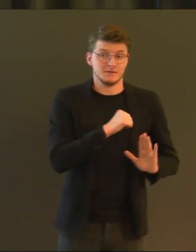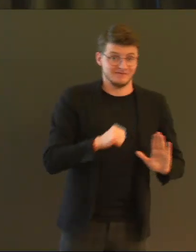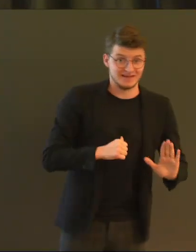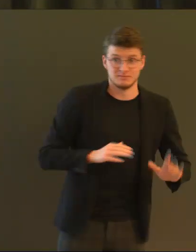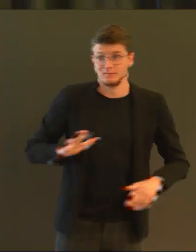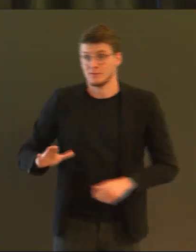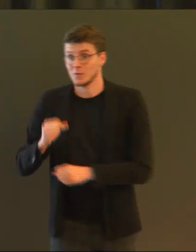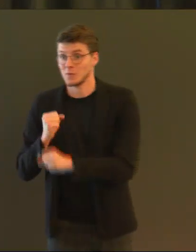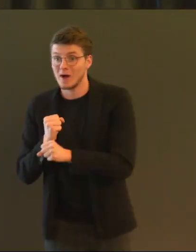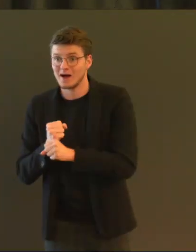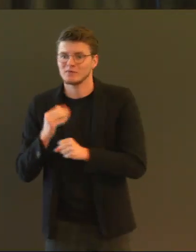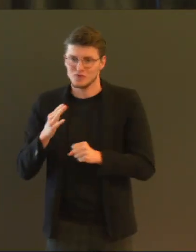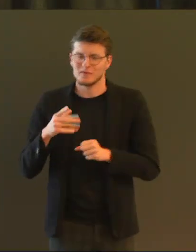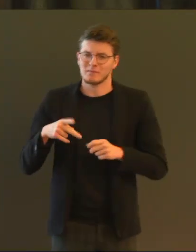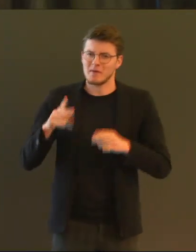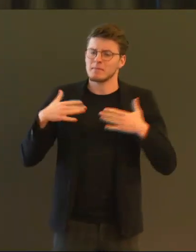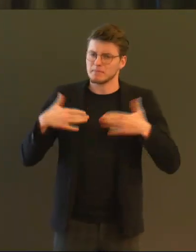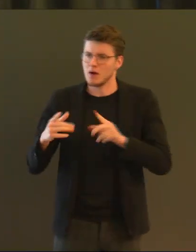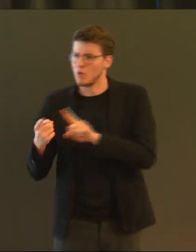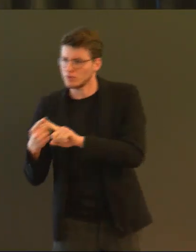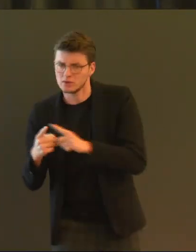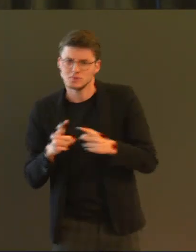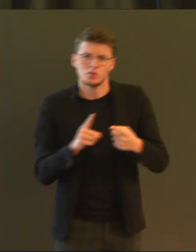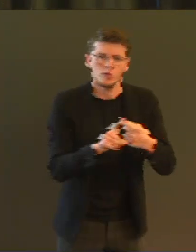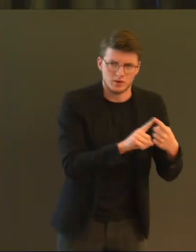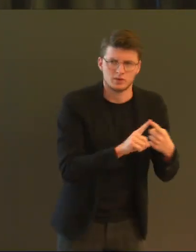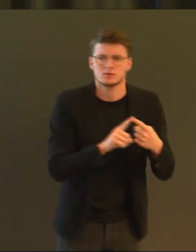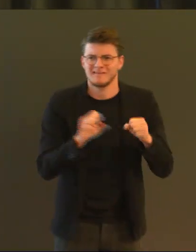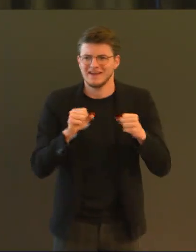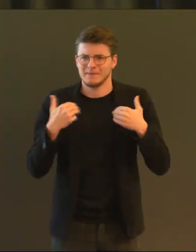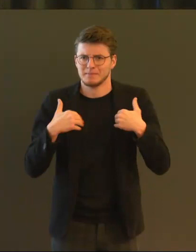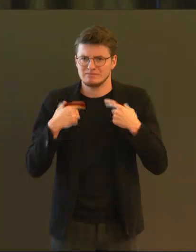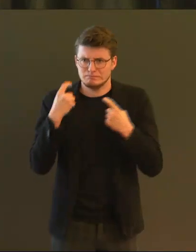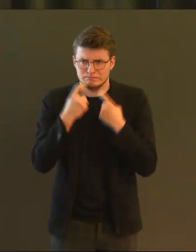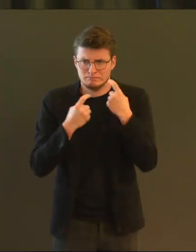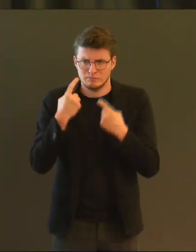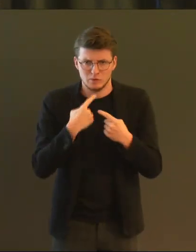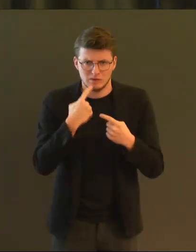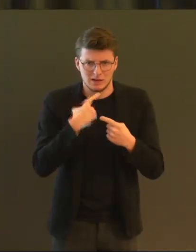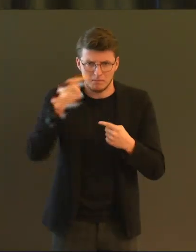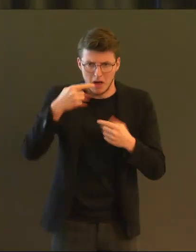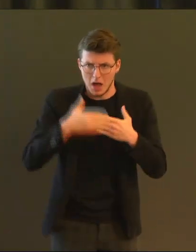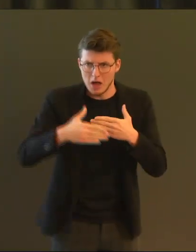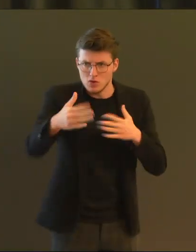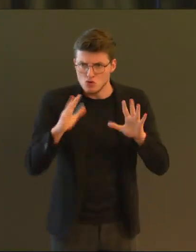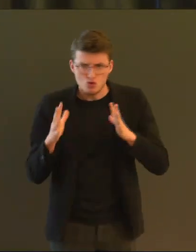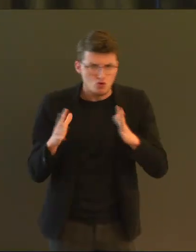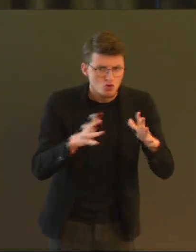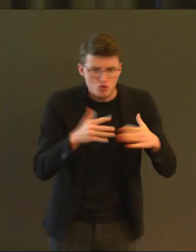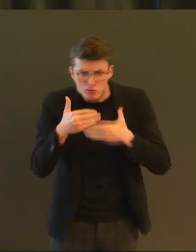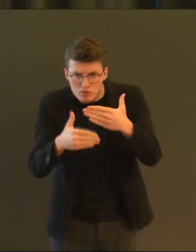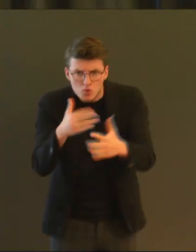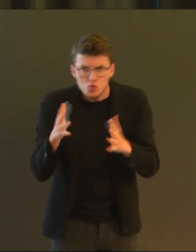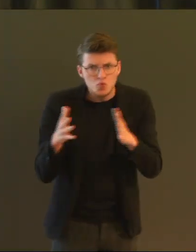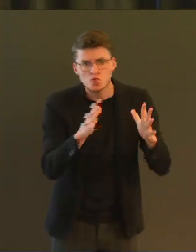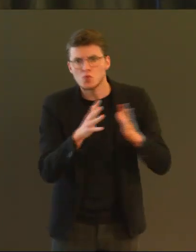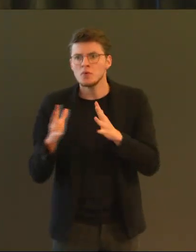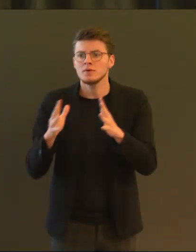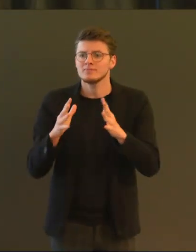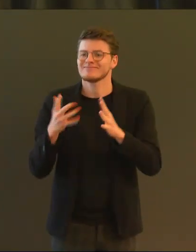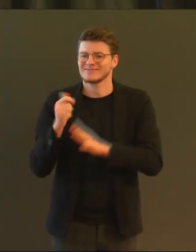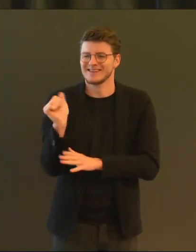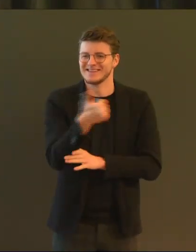mogelijkheden. Heel veel mensen hebben echter nog vragen hoe de komende weken en maanden zullen verlopen. Het is ondertussen voor iedereen duidelijk